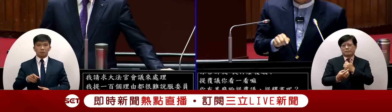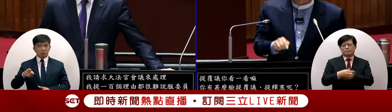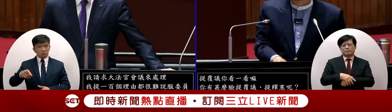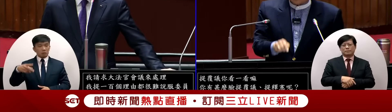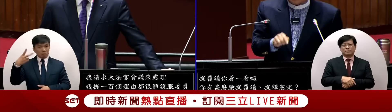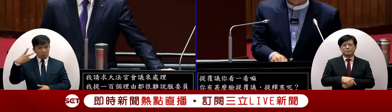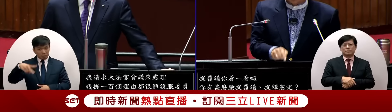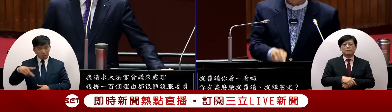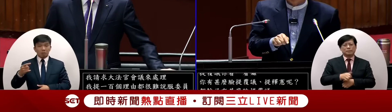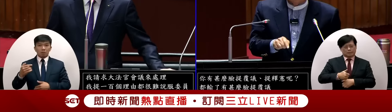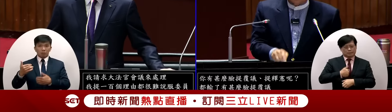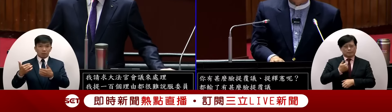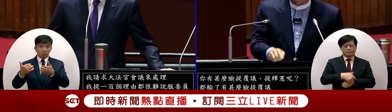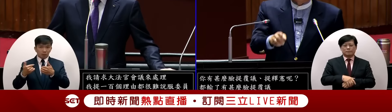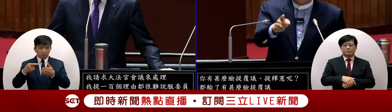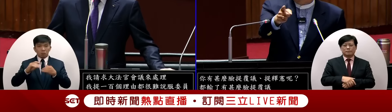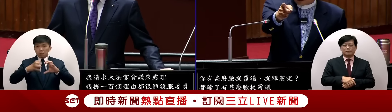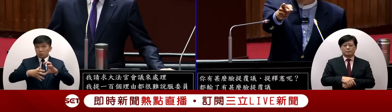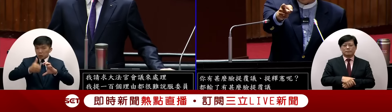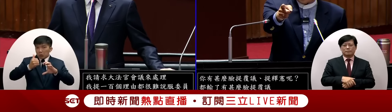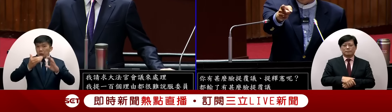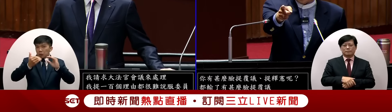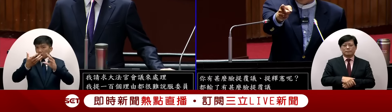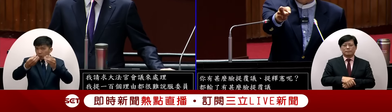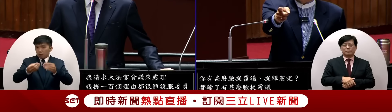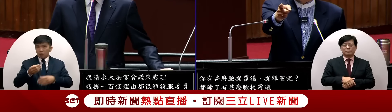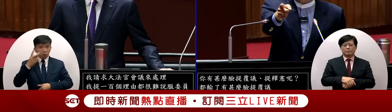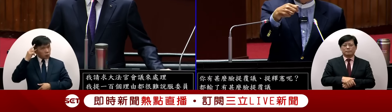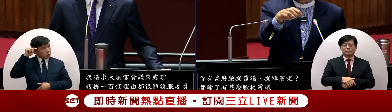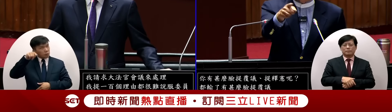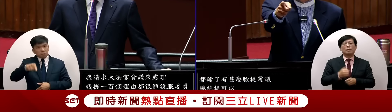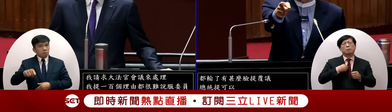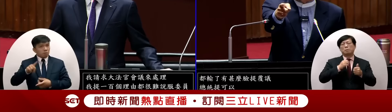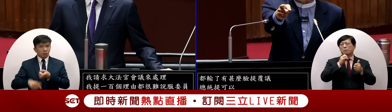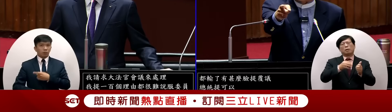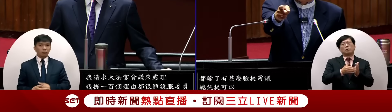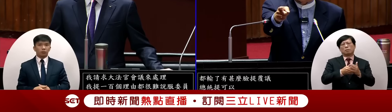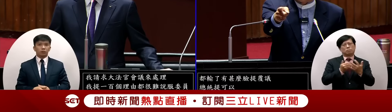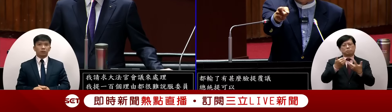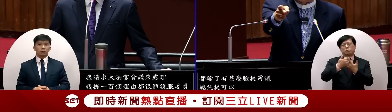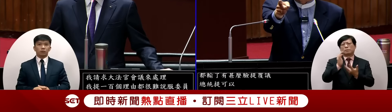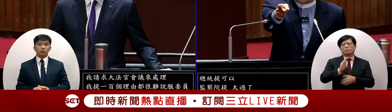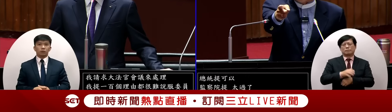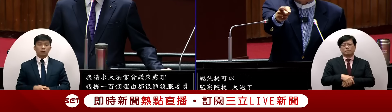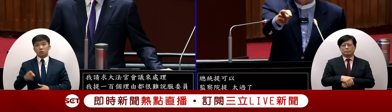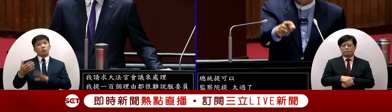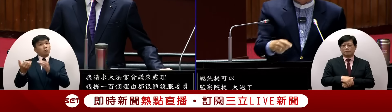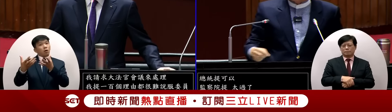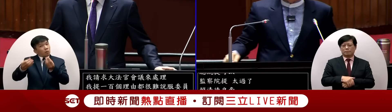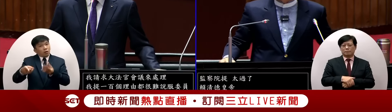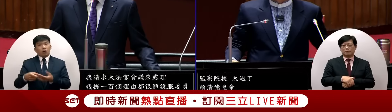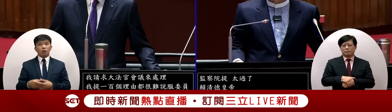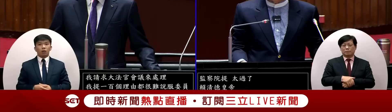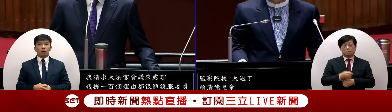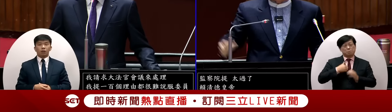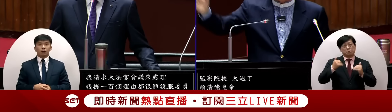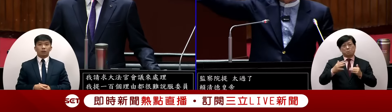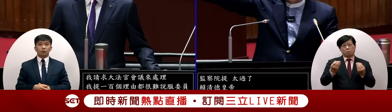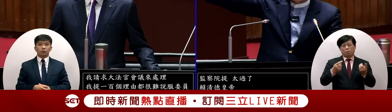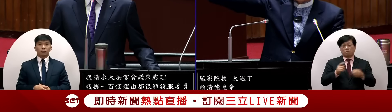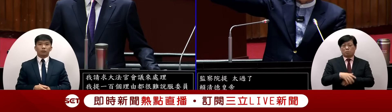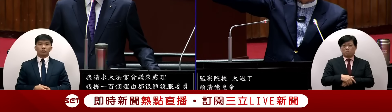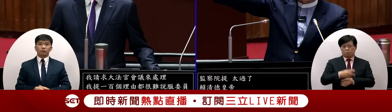式 来 对总统不礼貌，我绝对不能接受。 我讲话你不要插嘴， 但是你不礼貌我就不能接受。 我从不礼貌很礼